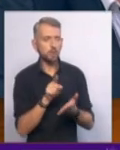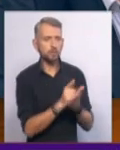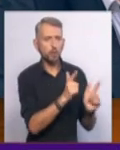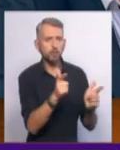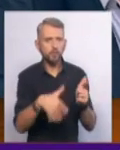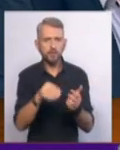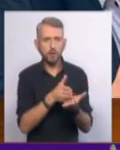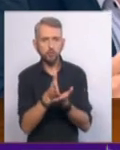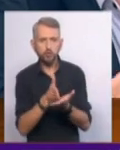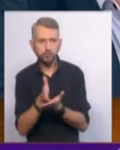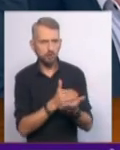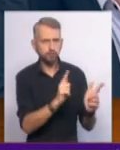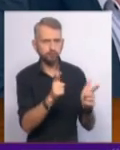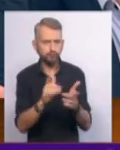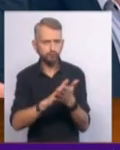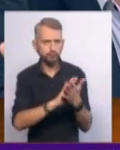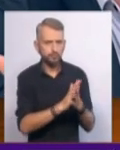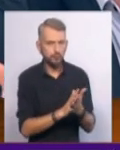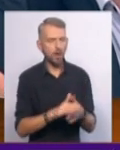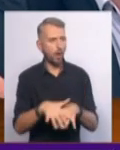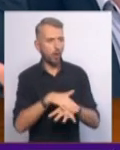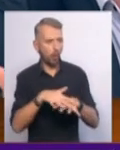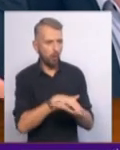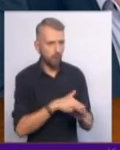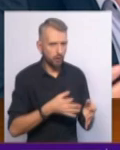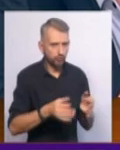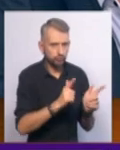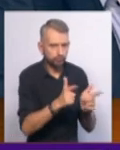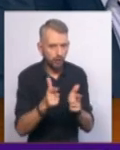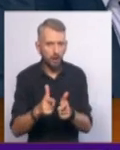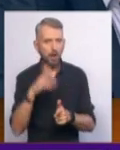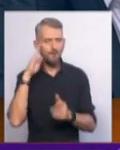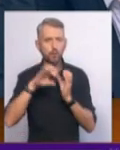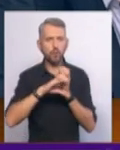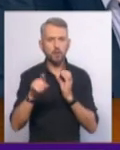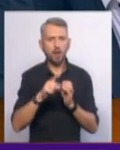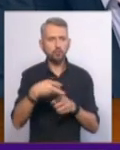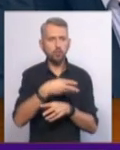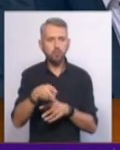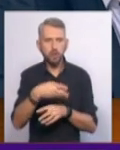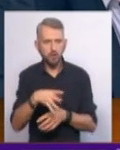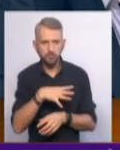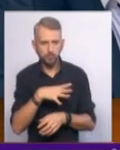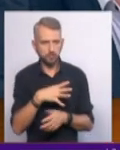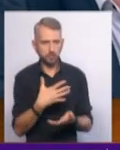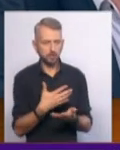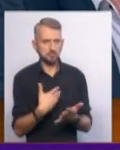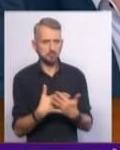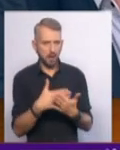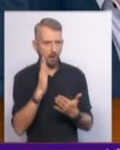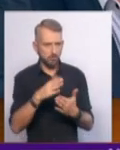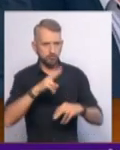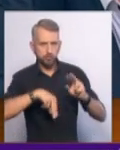усіма службами. З громадою. З громадою, з тим же водоканалом, щоб полив був того, що буде створено, для того,